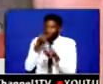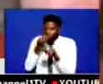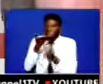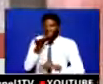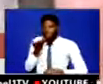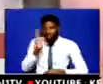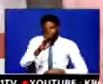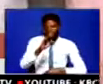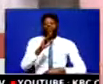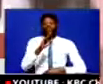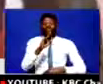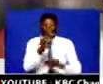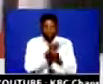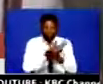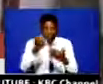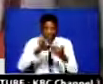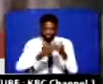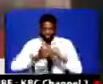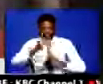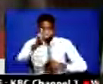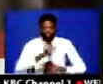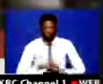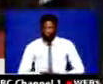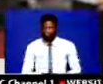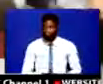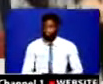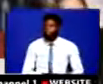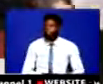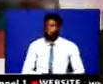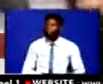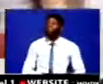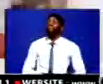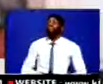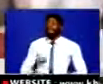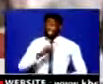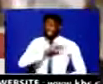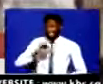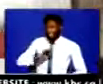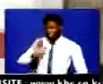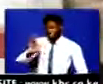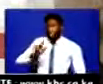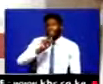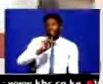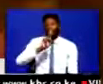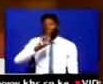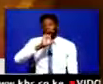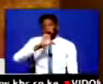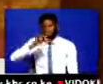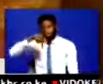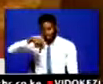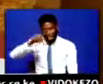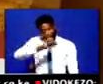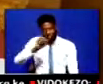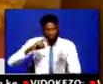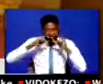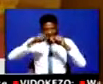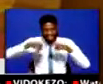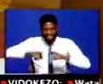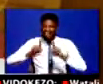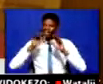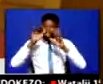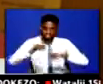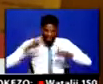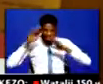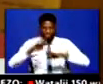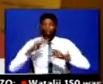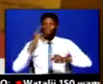wiki tatu zijazo. Maafisa wa taasisi hiyo ya KUCCPS wanasema wako makini kukamilisha utaratibu